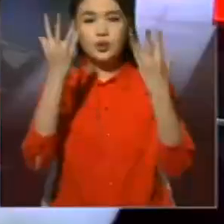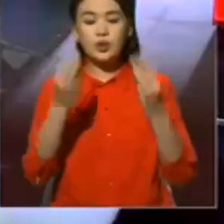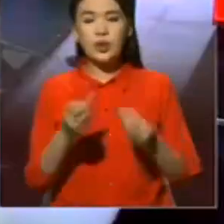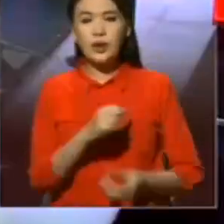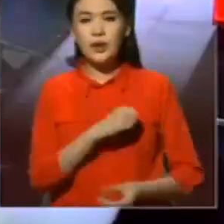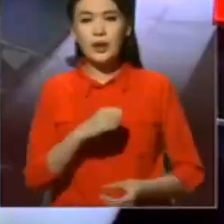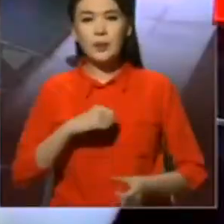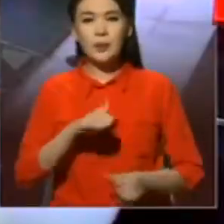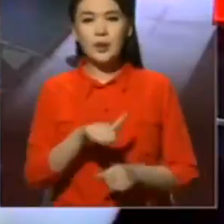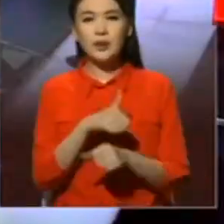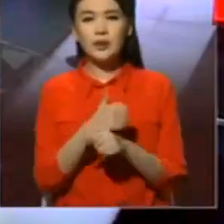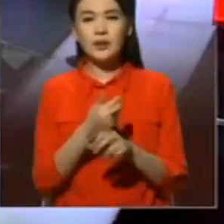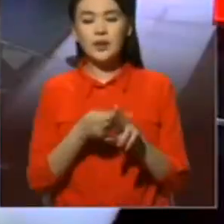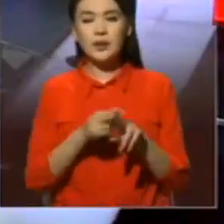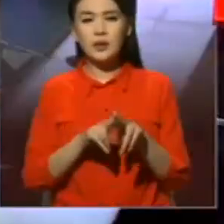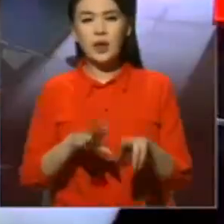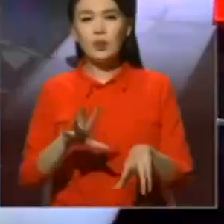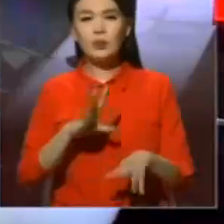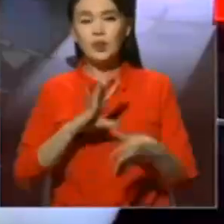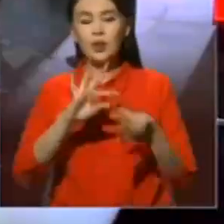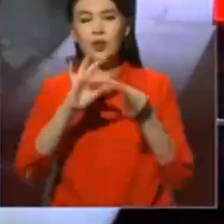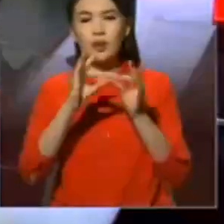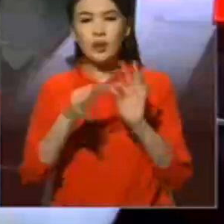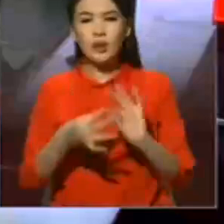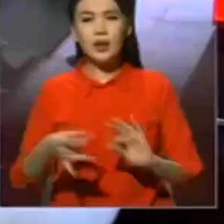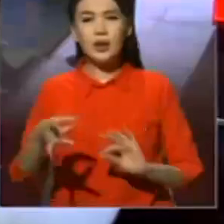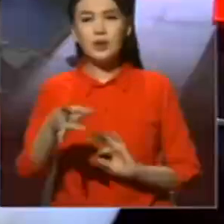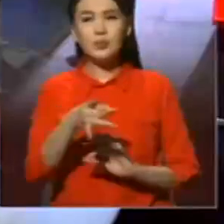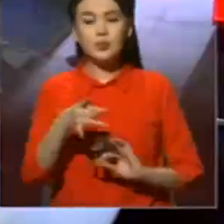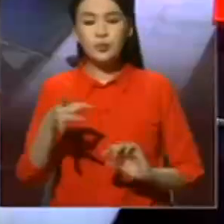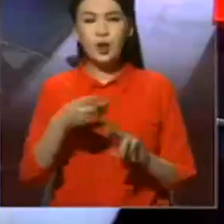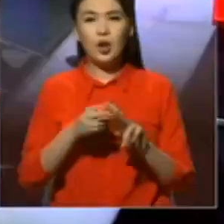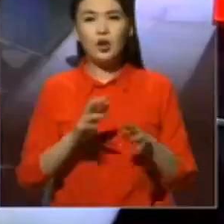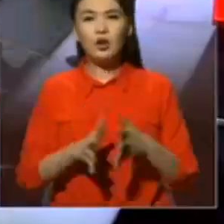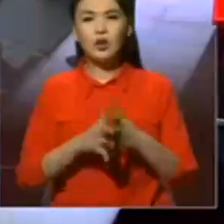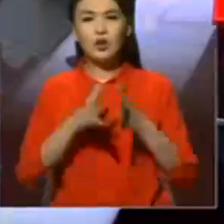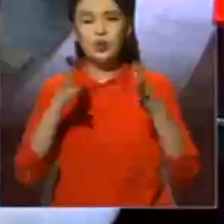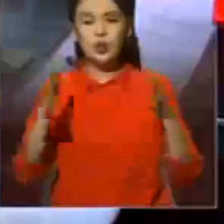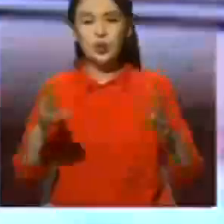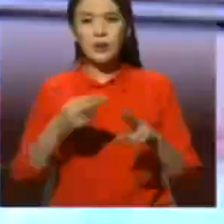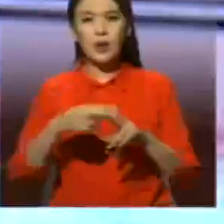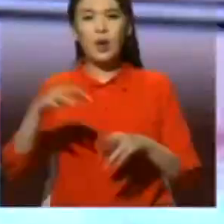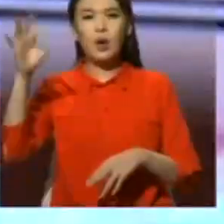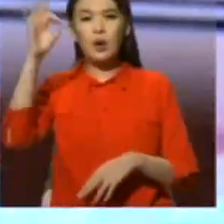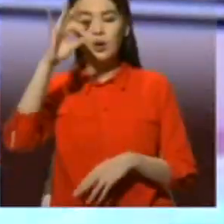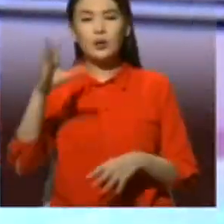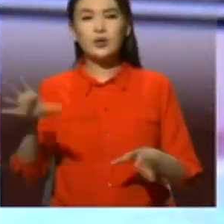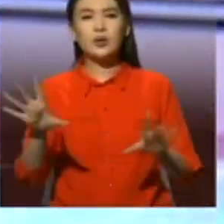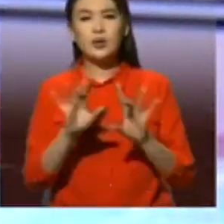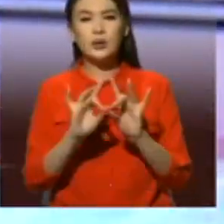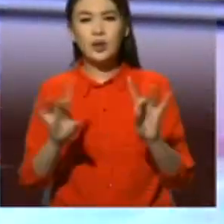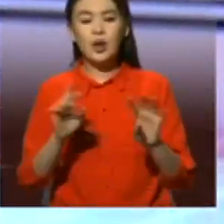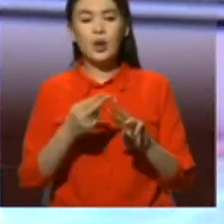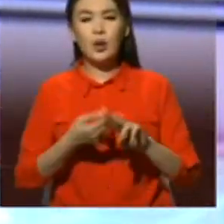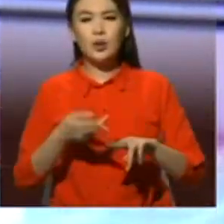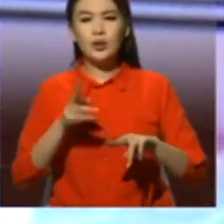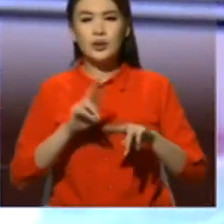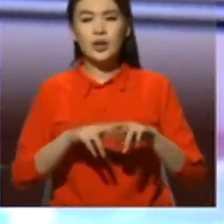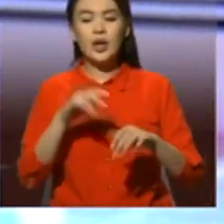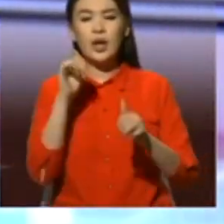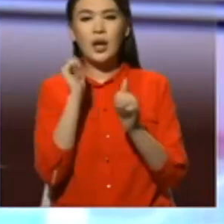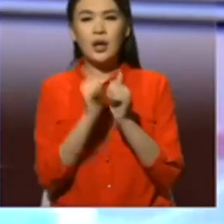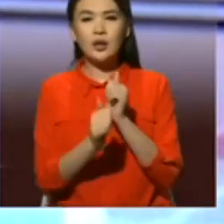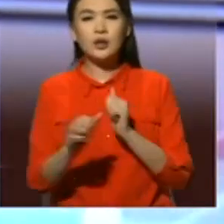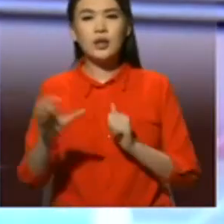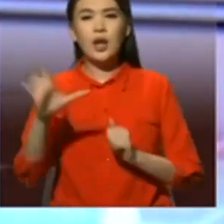ең маңызды тақырыптардың бірі деп есептейміз. Бүгін міне республикамызда үлкен саяси оқиғалардың шоғыры осы әр